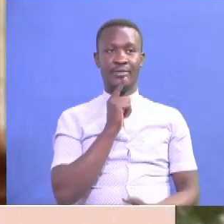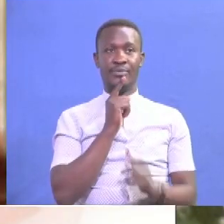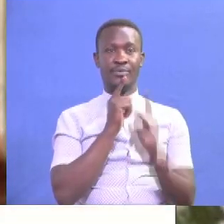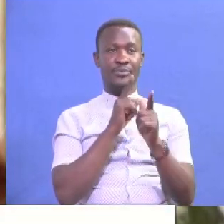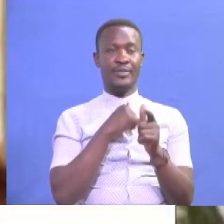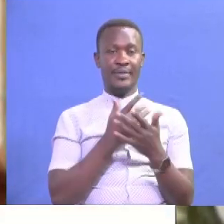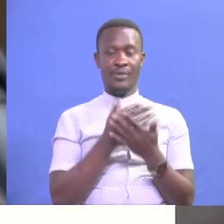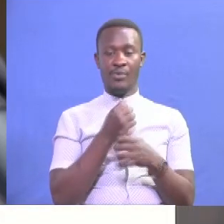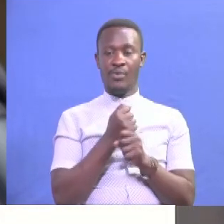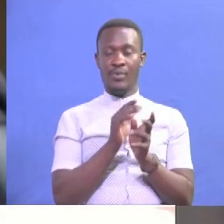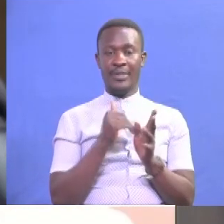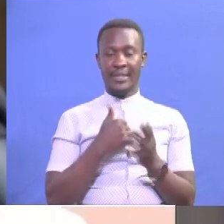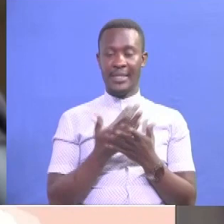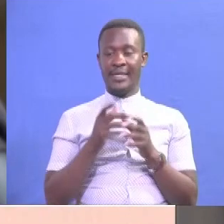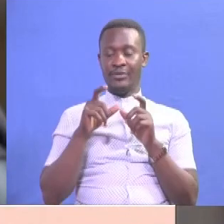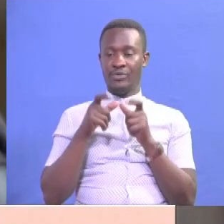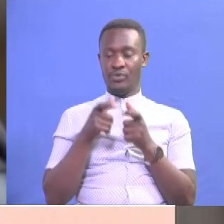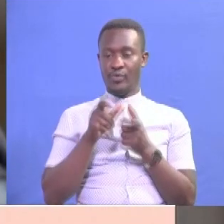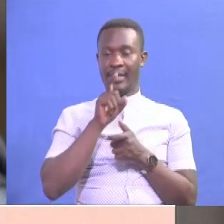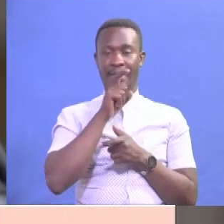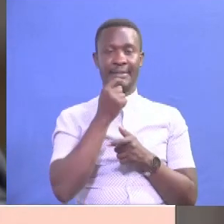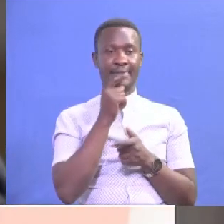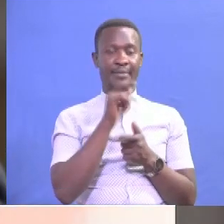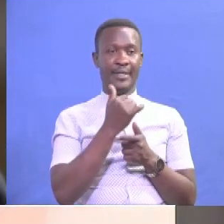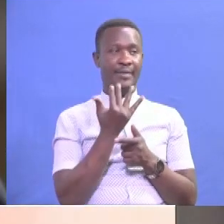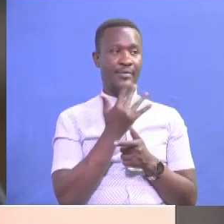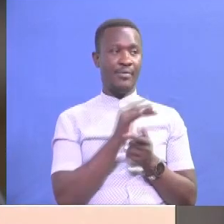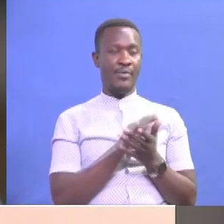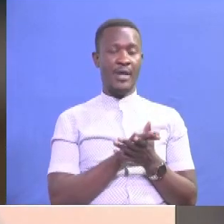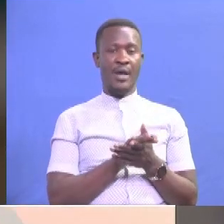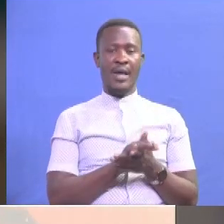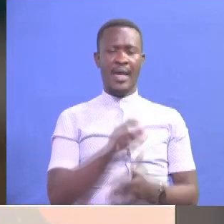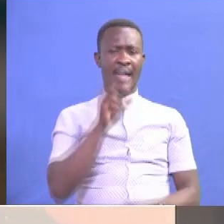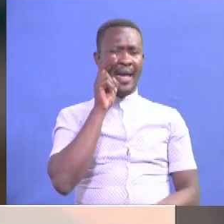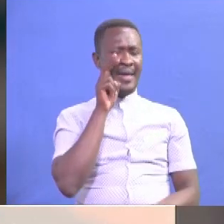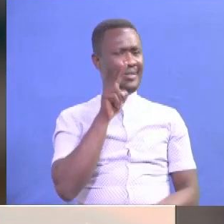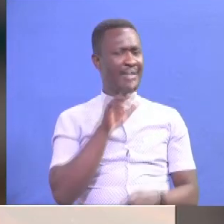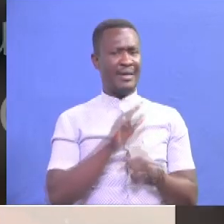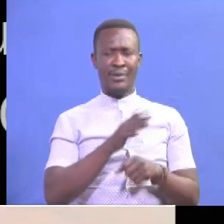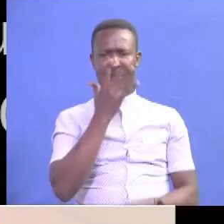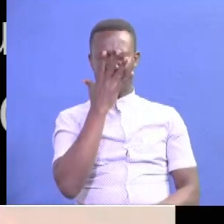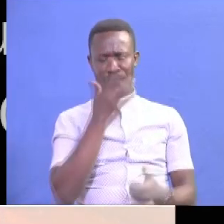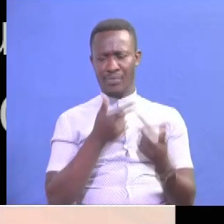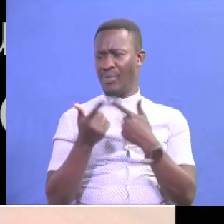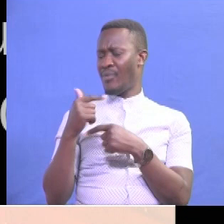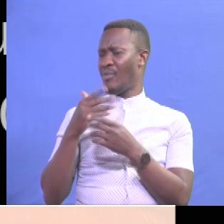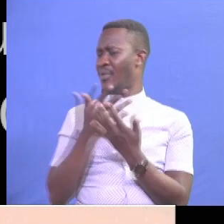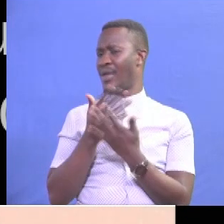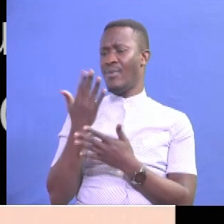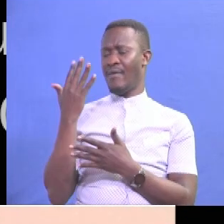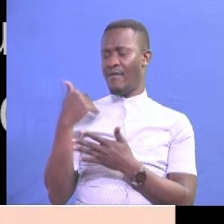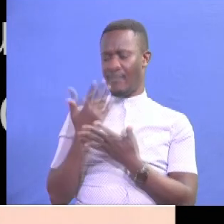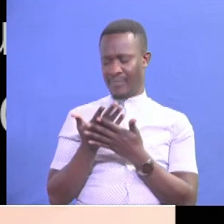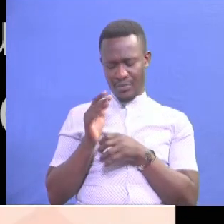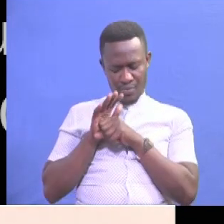mwajiri wake katika mtandao wake wa X, Gachagua anasema na mnukuu, naona aibu, tumerudi pale tulipokuwa.